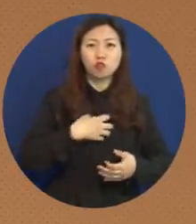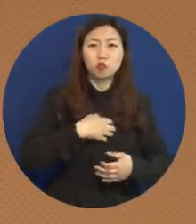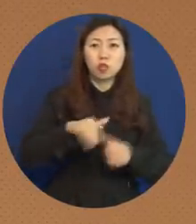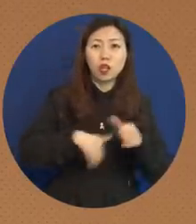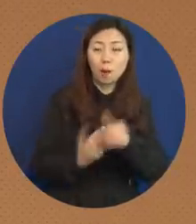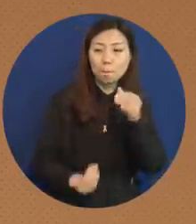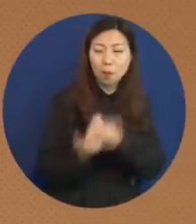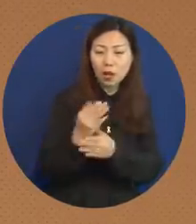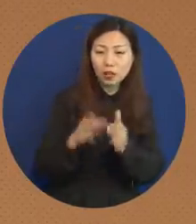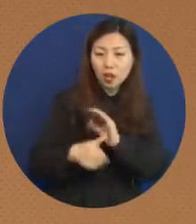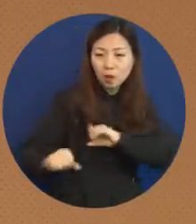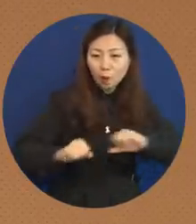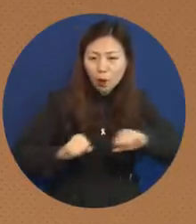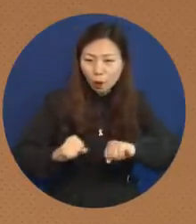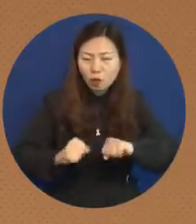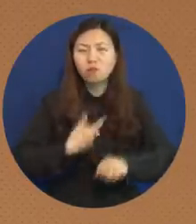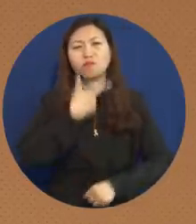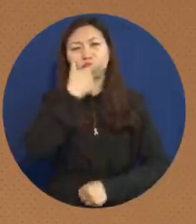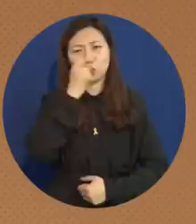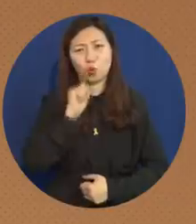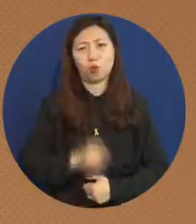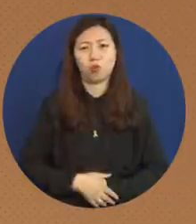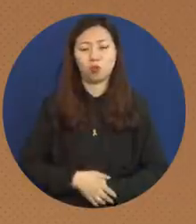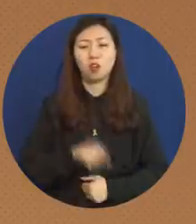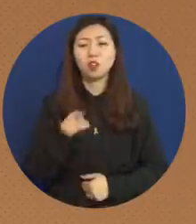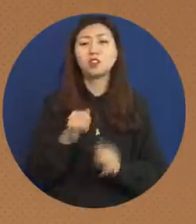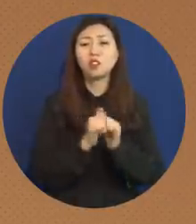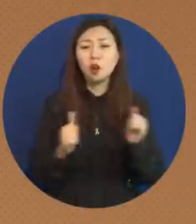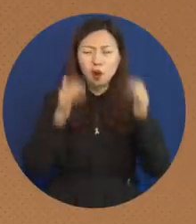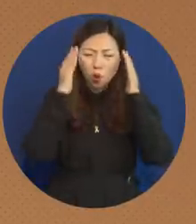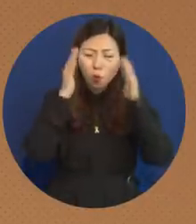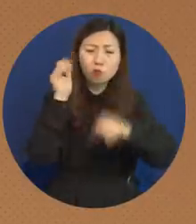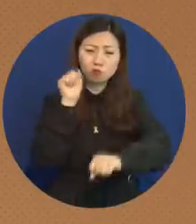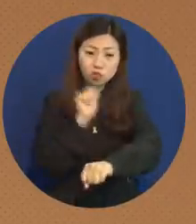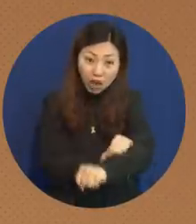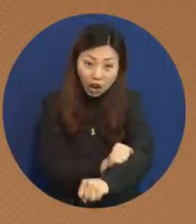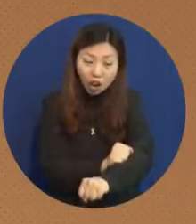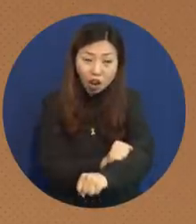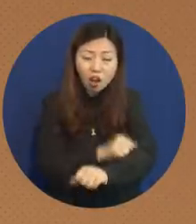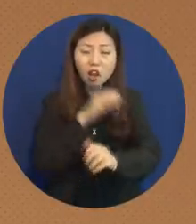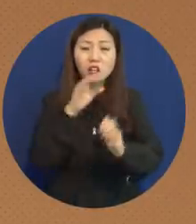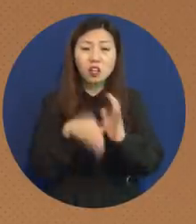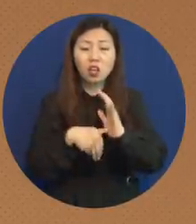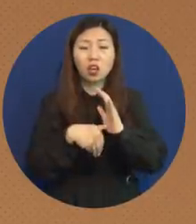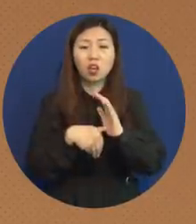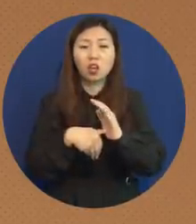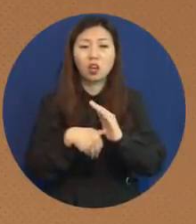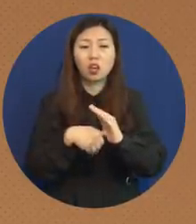대처할 능력 같은 이런 거는 부족해요. 그런 사람은 공부를 잘하면 이렇게 좀